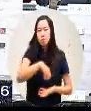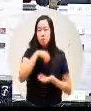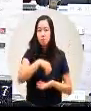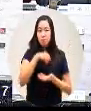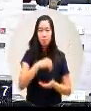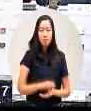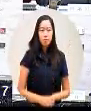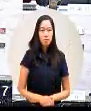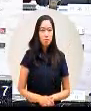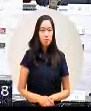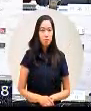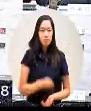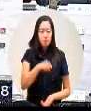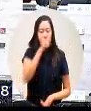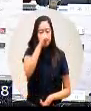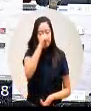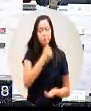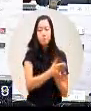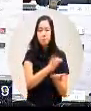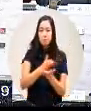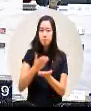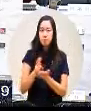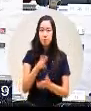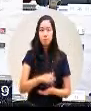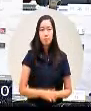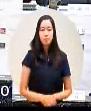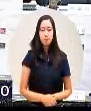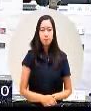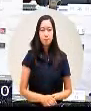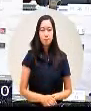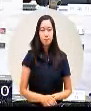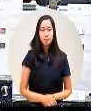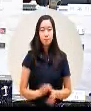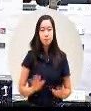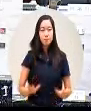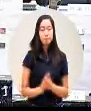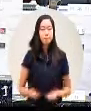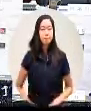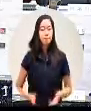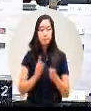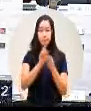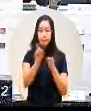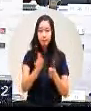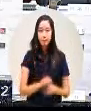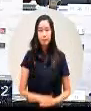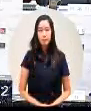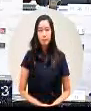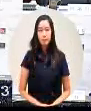你看好好处理了哈，我看你哪处理了哈。好，休息时。